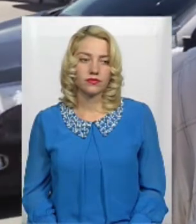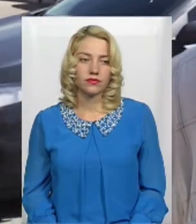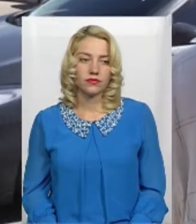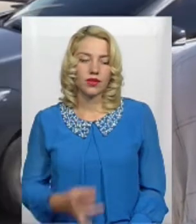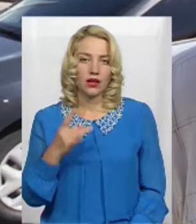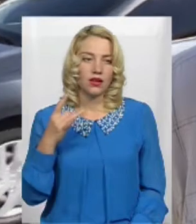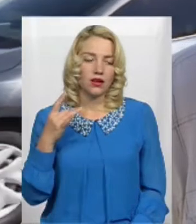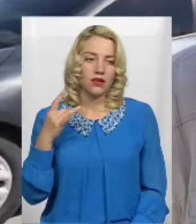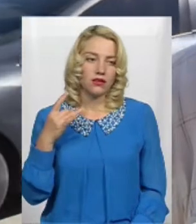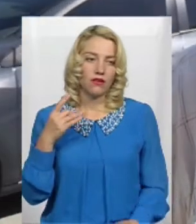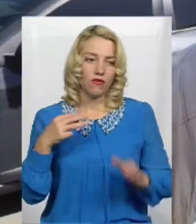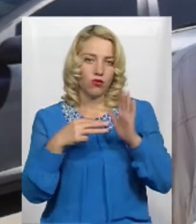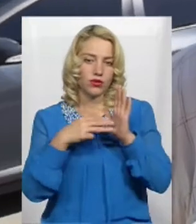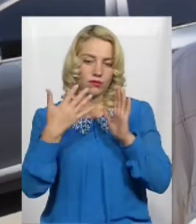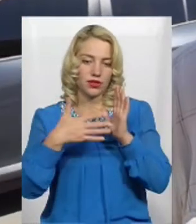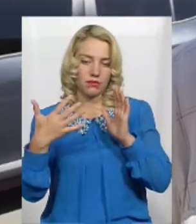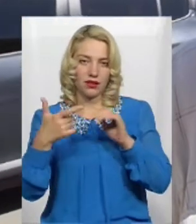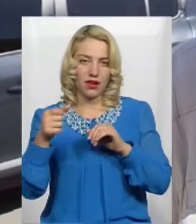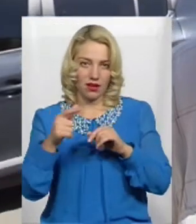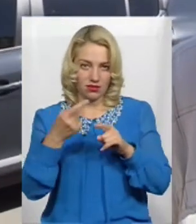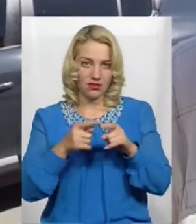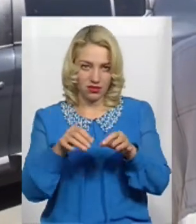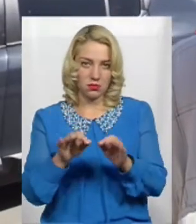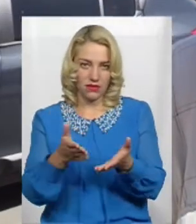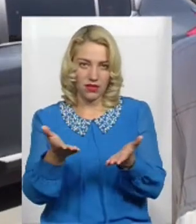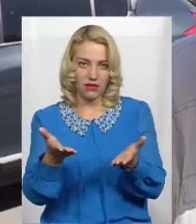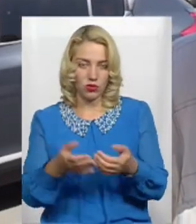Разве газ по 8,55, то це справедливо?